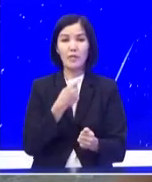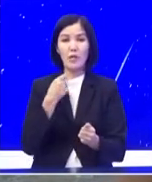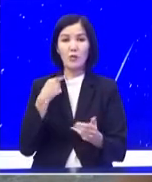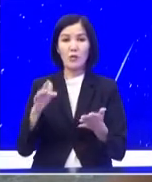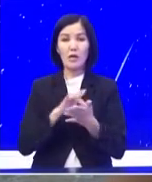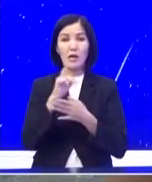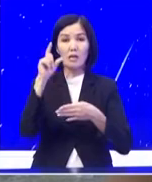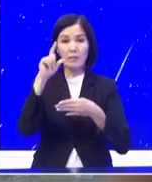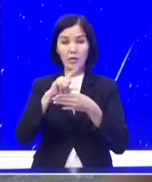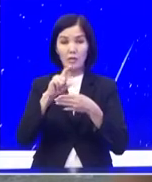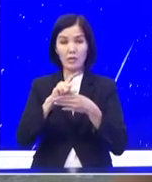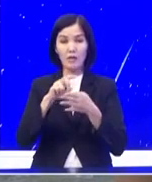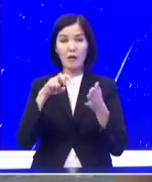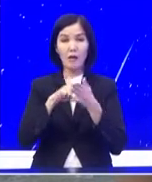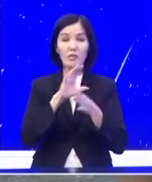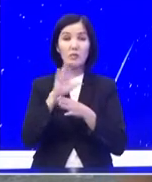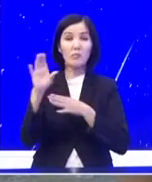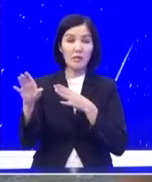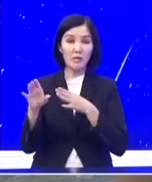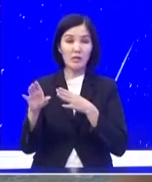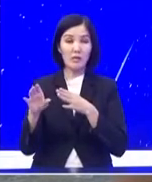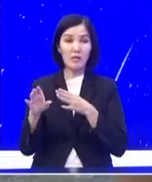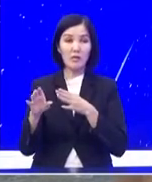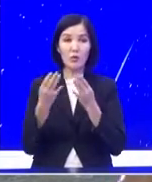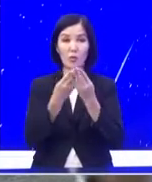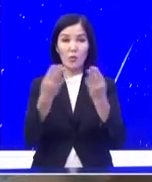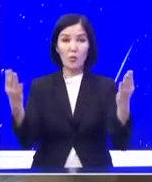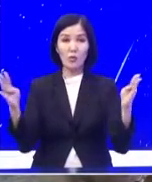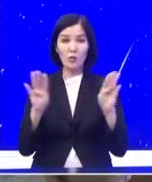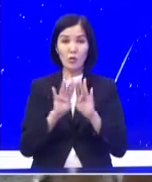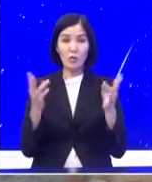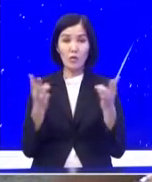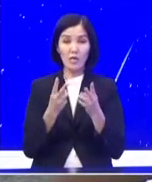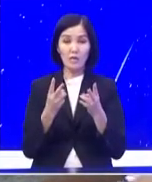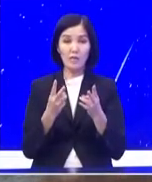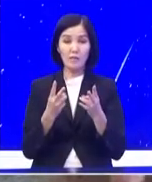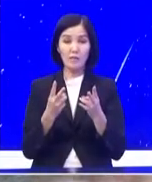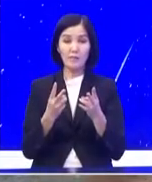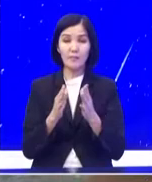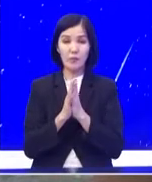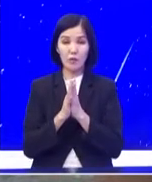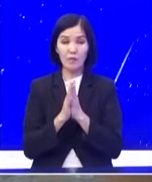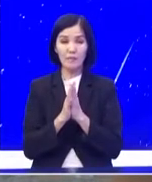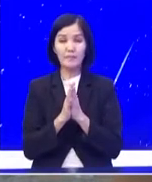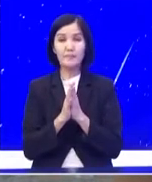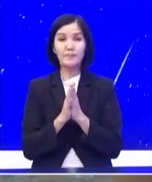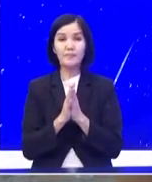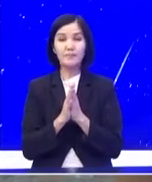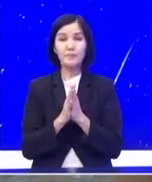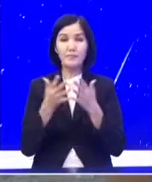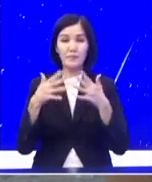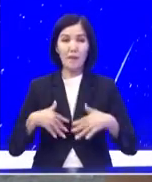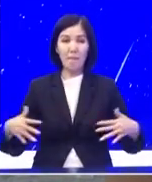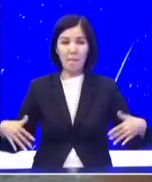қалалық мешітінің атынан хат жаздық. Бізге жаңағы қоршау бөлім өкімет тарапынан қоршау салып берсе екен деп. Өйткені мал жүреді,